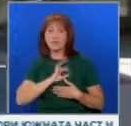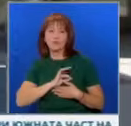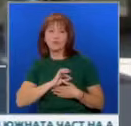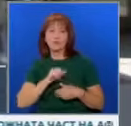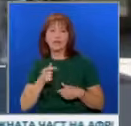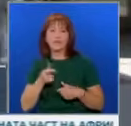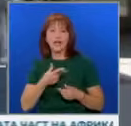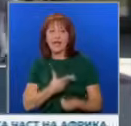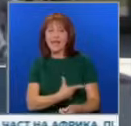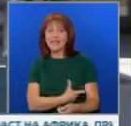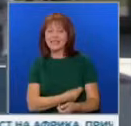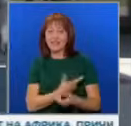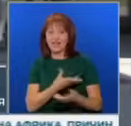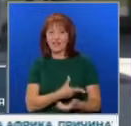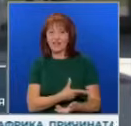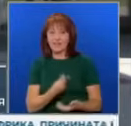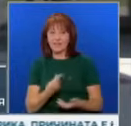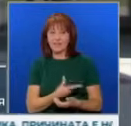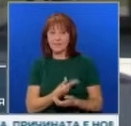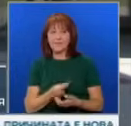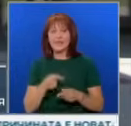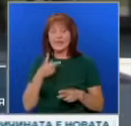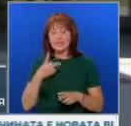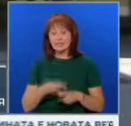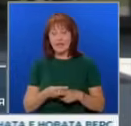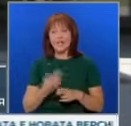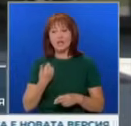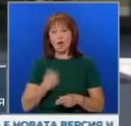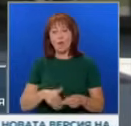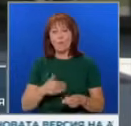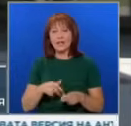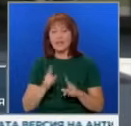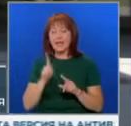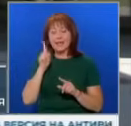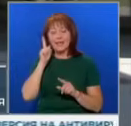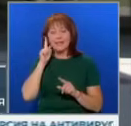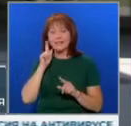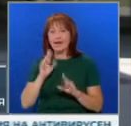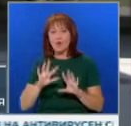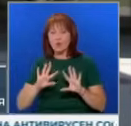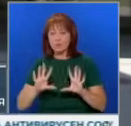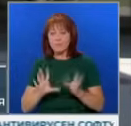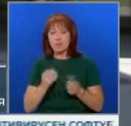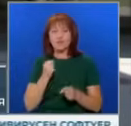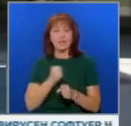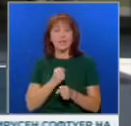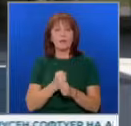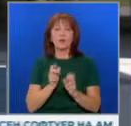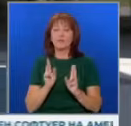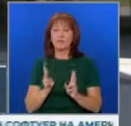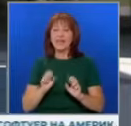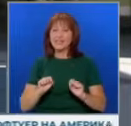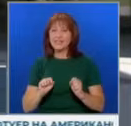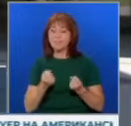си. В момента са спрени плановите операции, защото не знаем колко бързо ще може да заработим нормално. Отново,